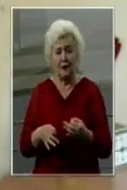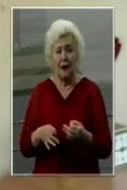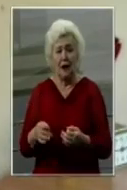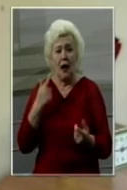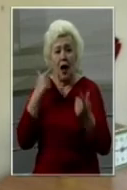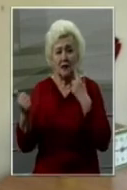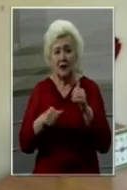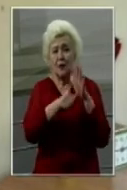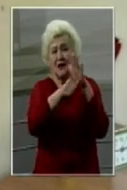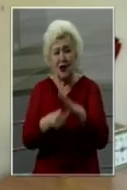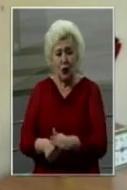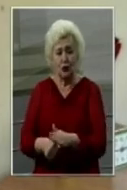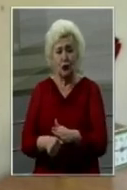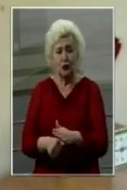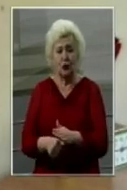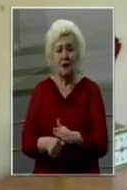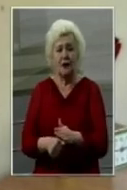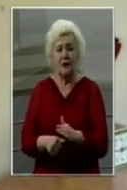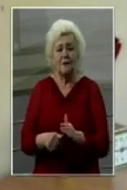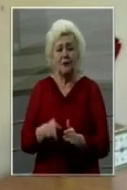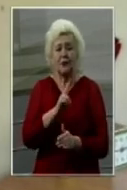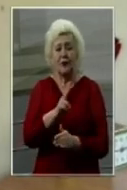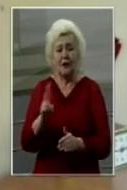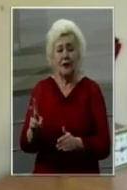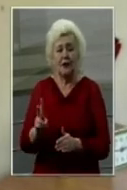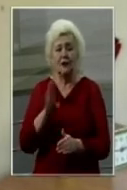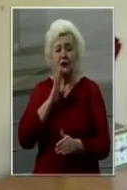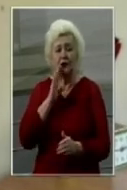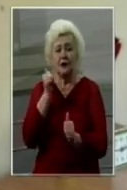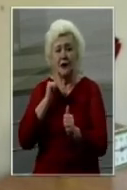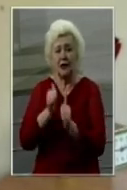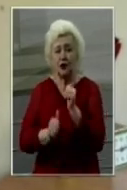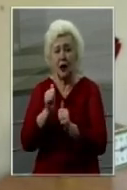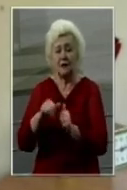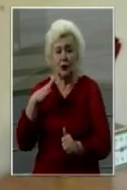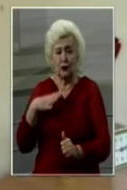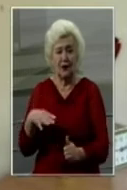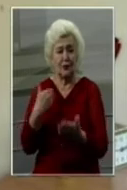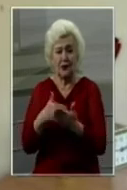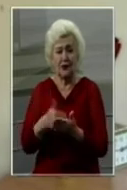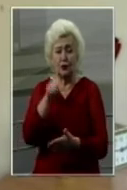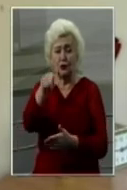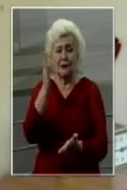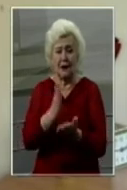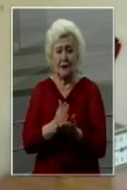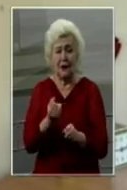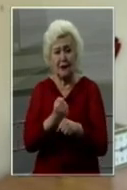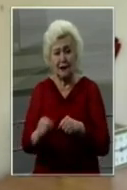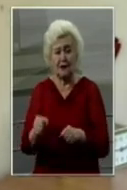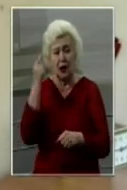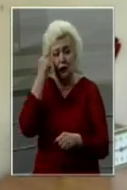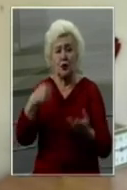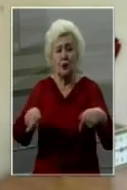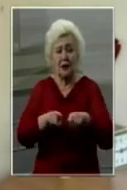Оскарблення, уніження. Образи, приниження. Жінка часто це терпить і не вважає, що це є насильством. Думає, так,